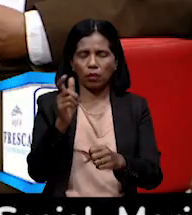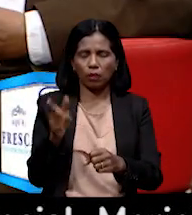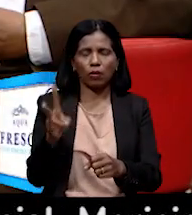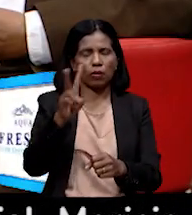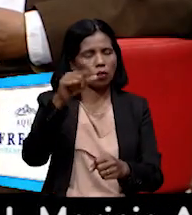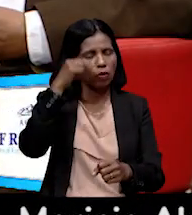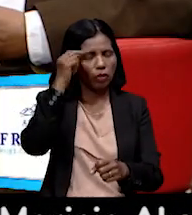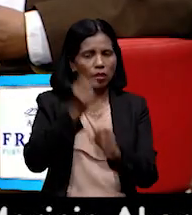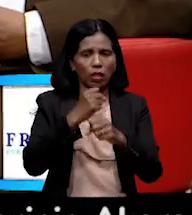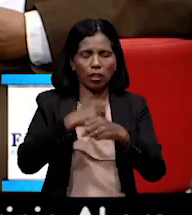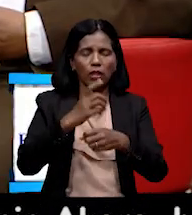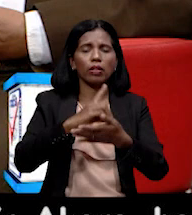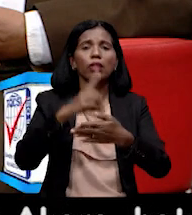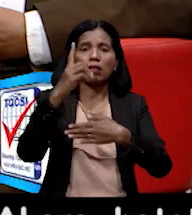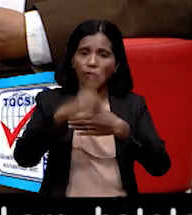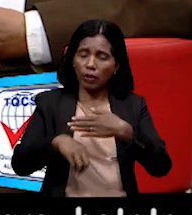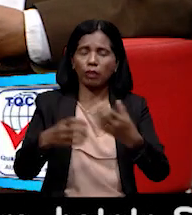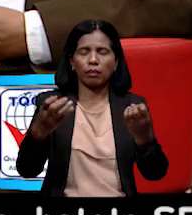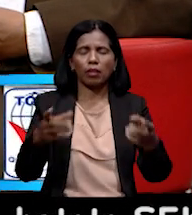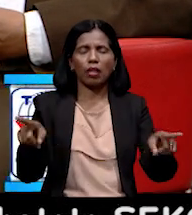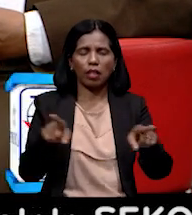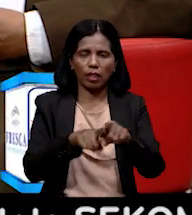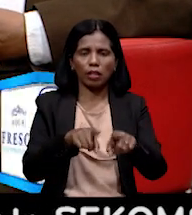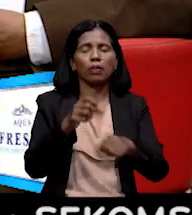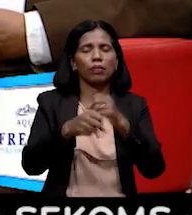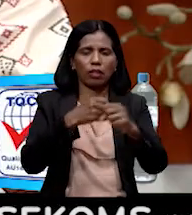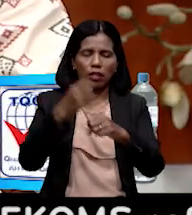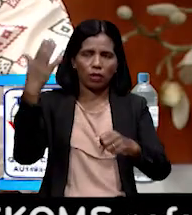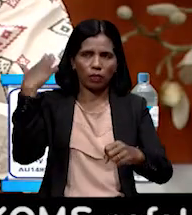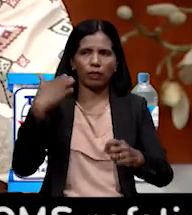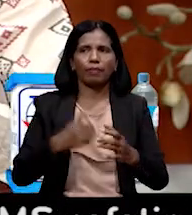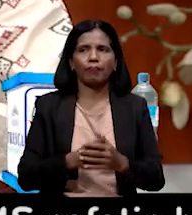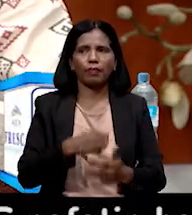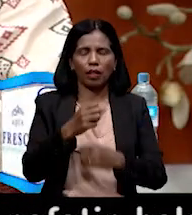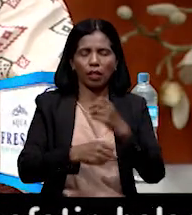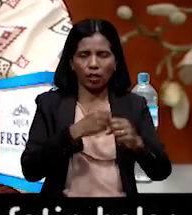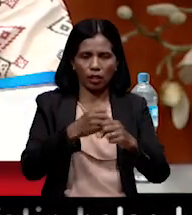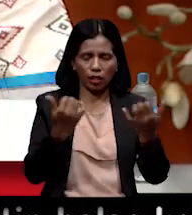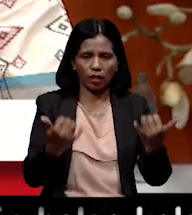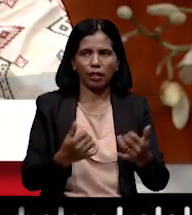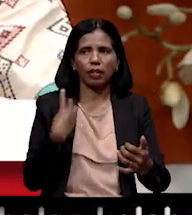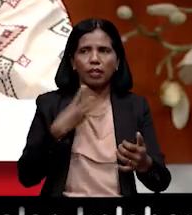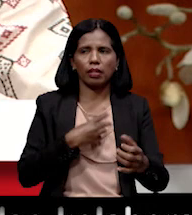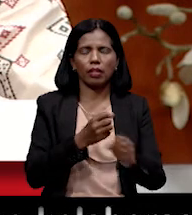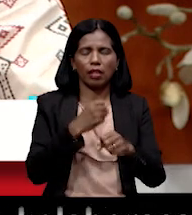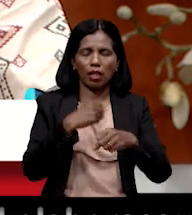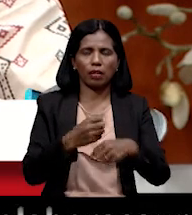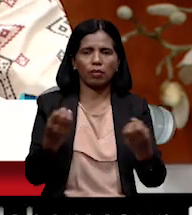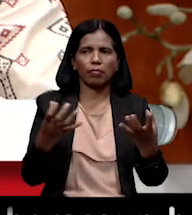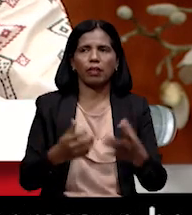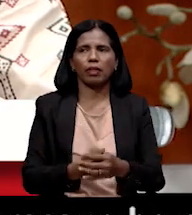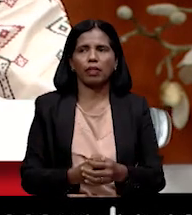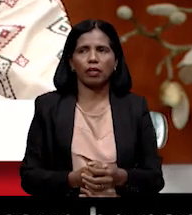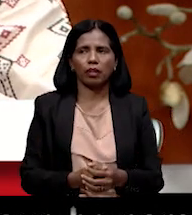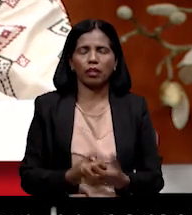hala desenvolvimento barak compara hotinan kotuk batinan dene ita se hala buat barak ya fun infrastruktur